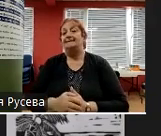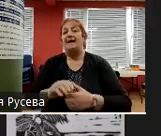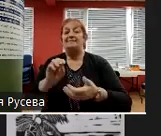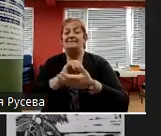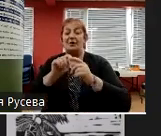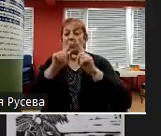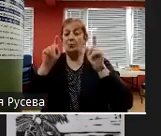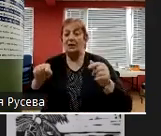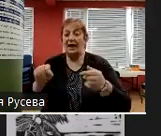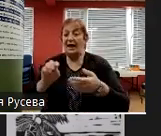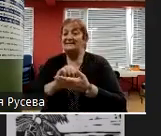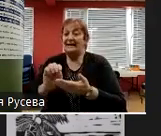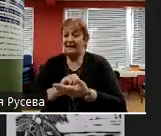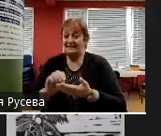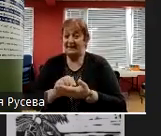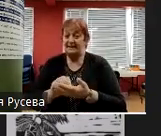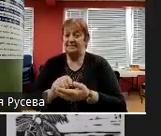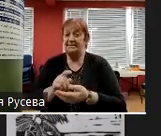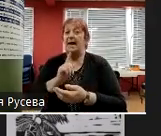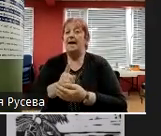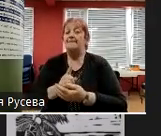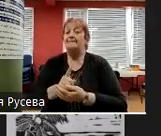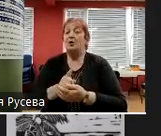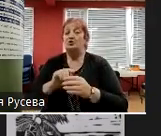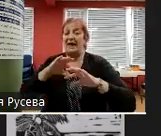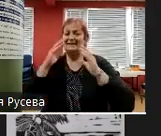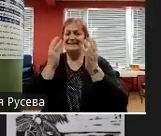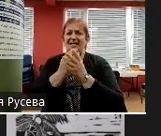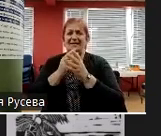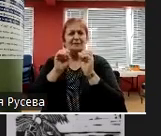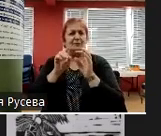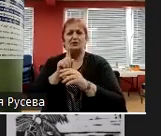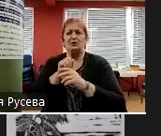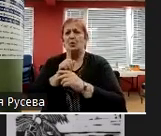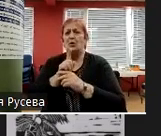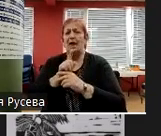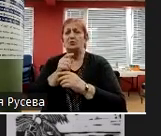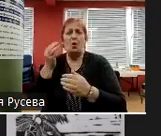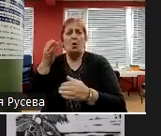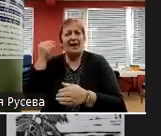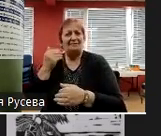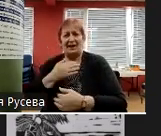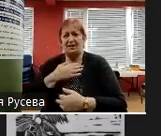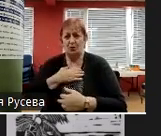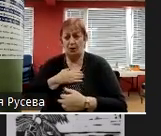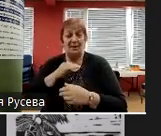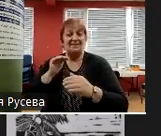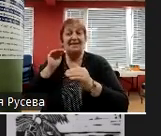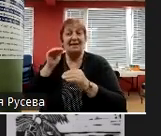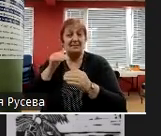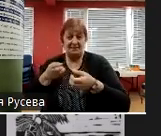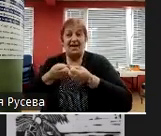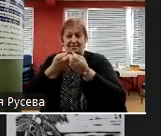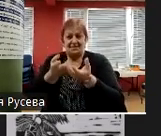формулярите за регистрация можете цялата информация, която предварително имате, да бъде